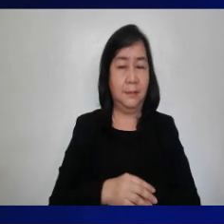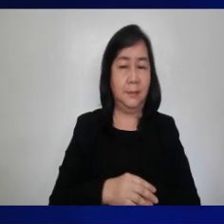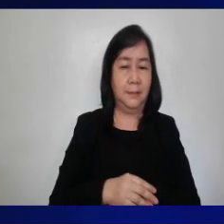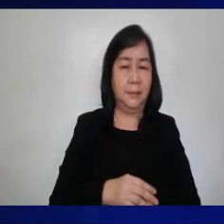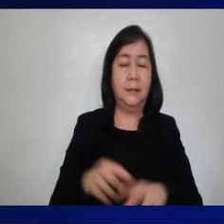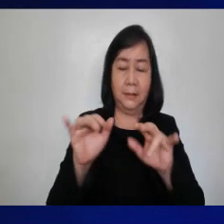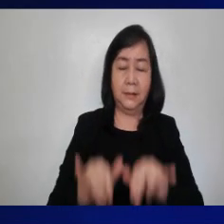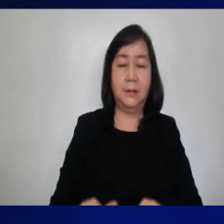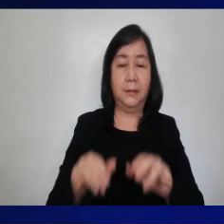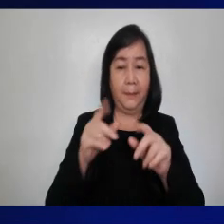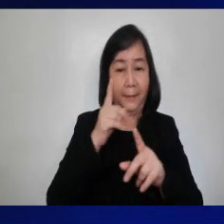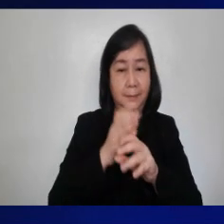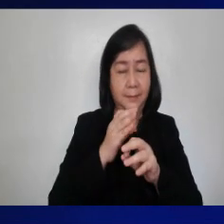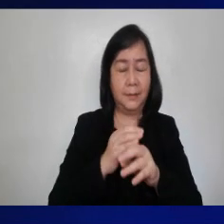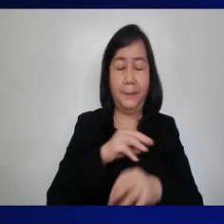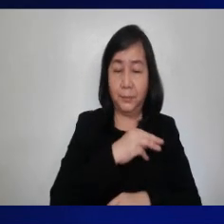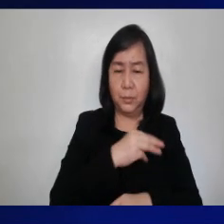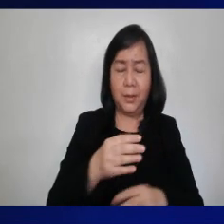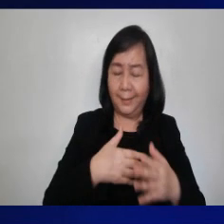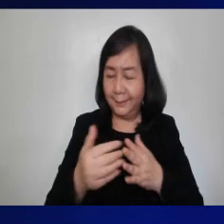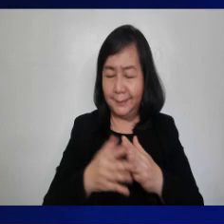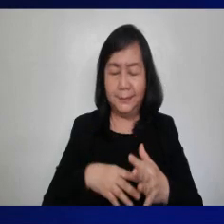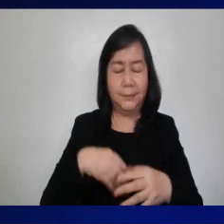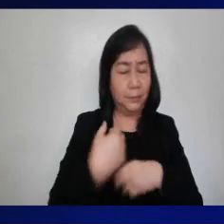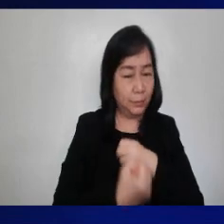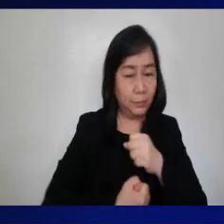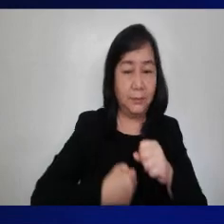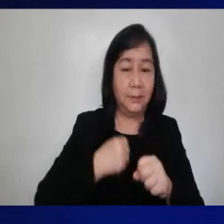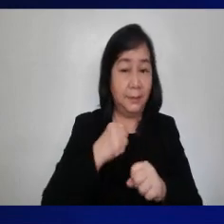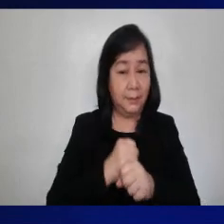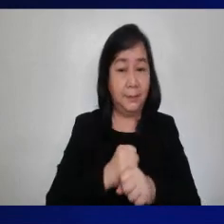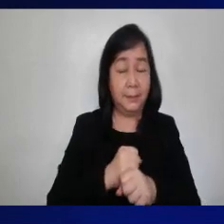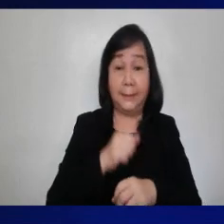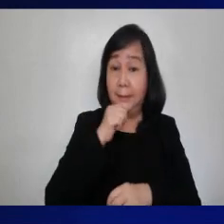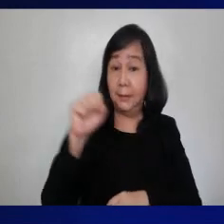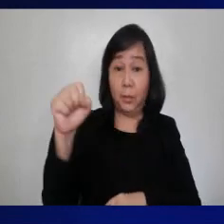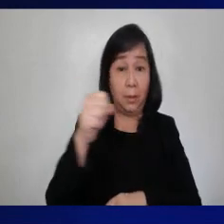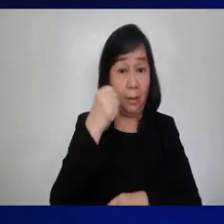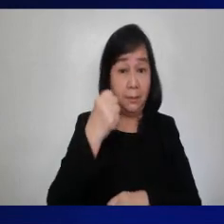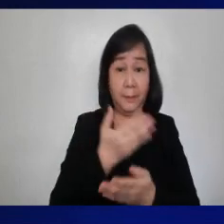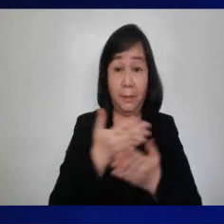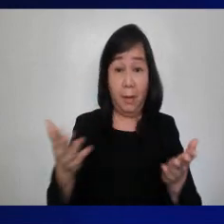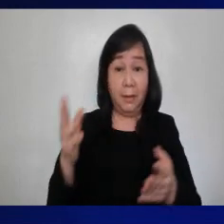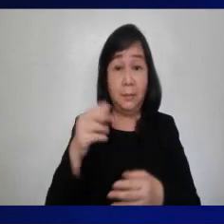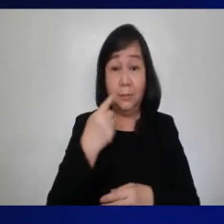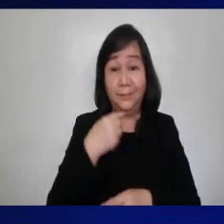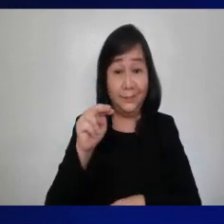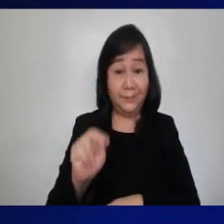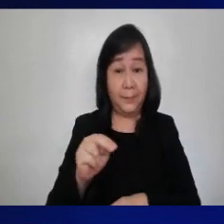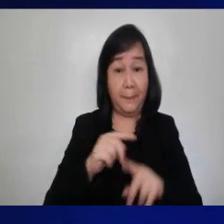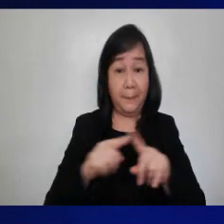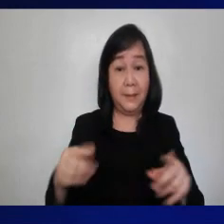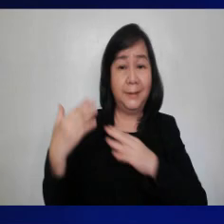nanatiling tapat sa kanyang misyon kahit sa gitna ng pagdurusa po. Hindi niya tinalikuran ang mga